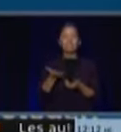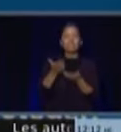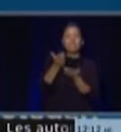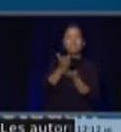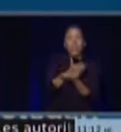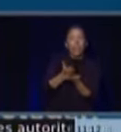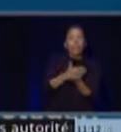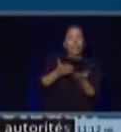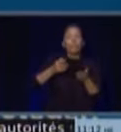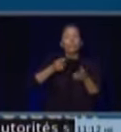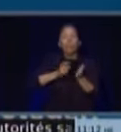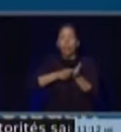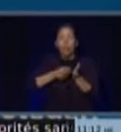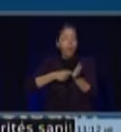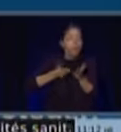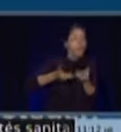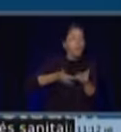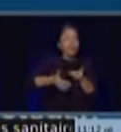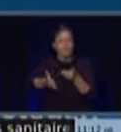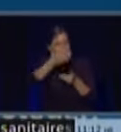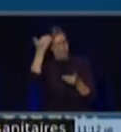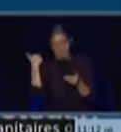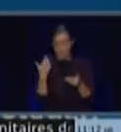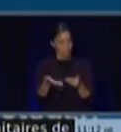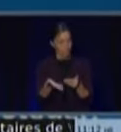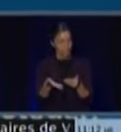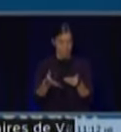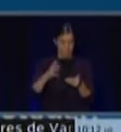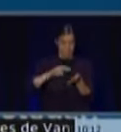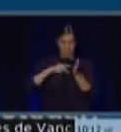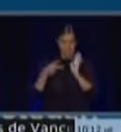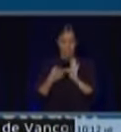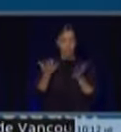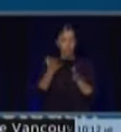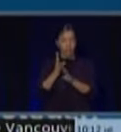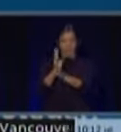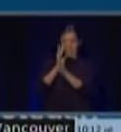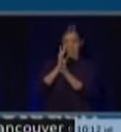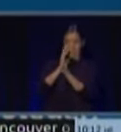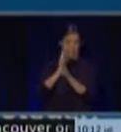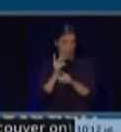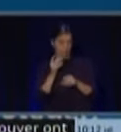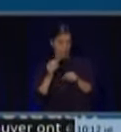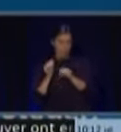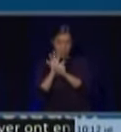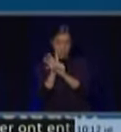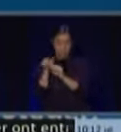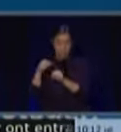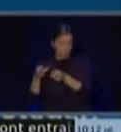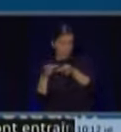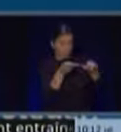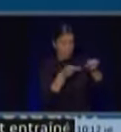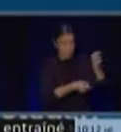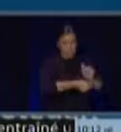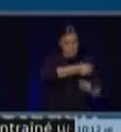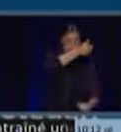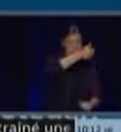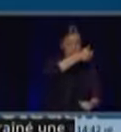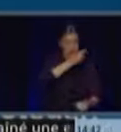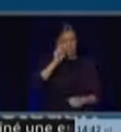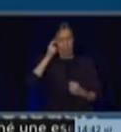bout de temps, des patients additionnels qui vont être traités pour la COVID. Donc, ça prend plus d'argent. Ça veut dire qu'il